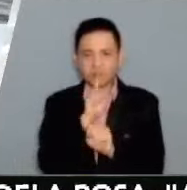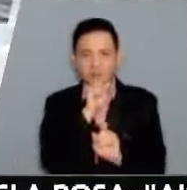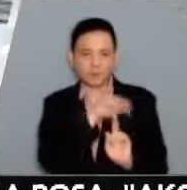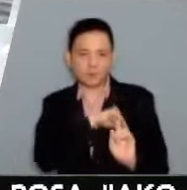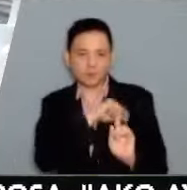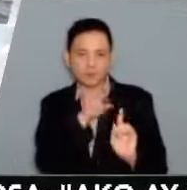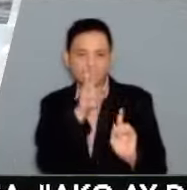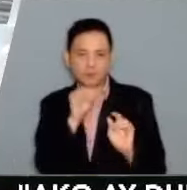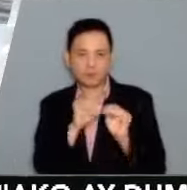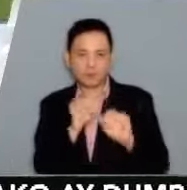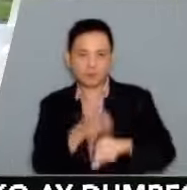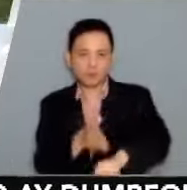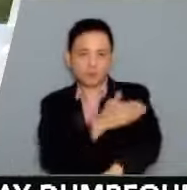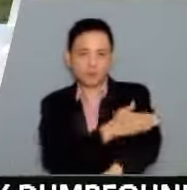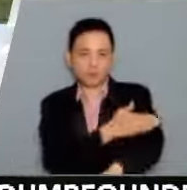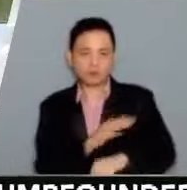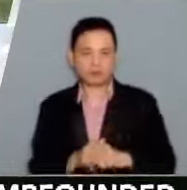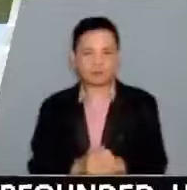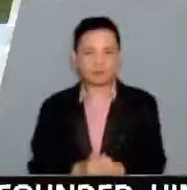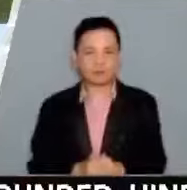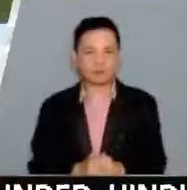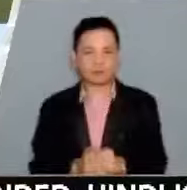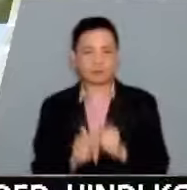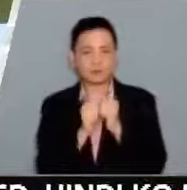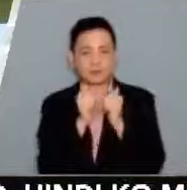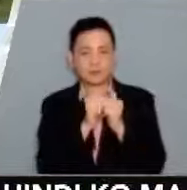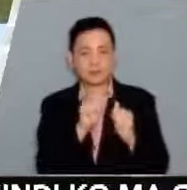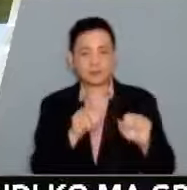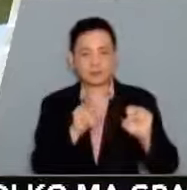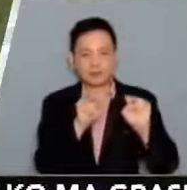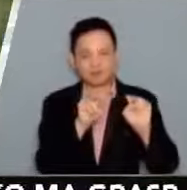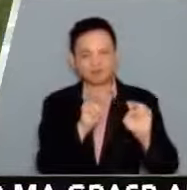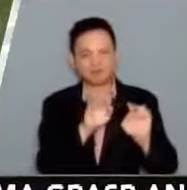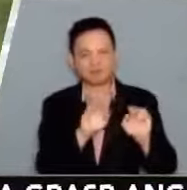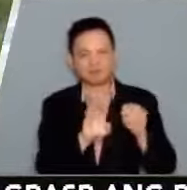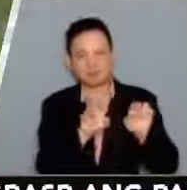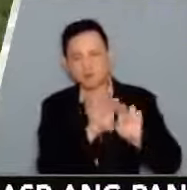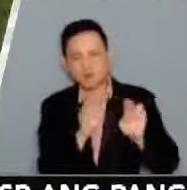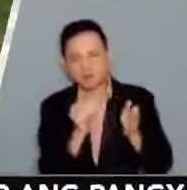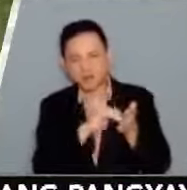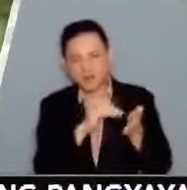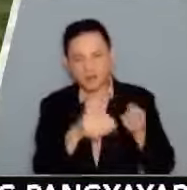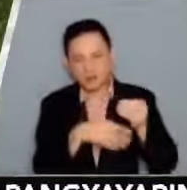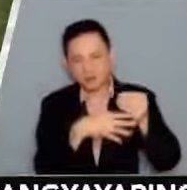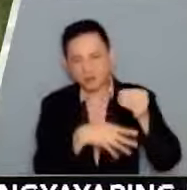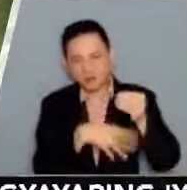daw na unti-unti nang babalik sa normal ang kalidad ng tubig ngayong araw.